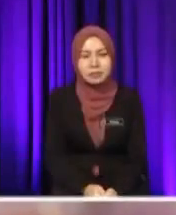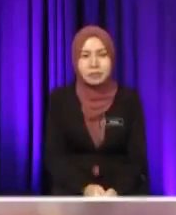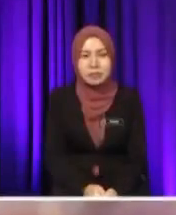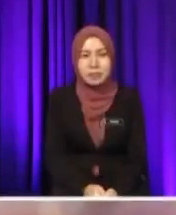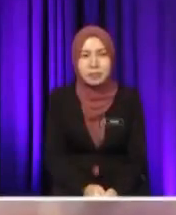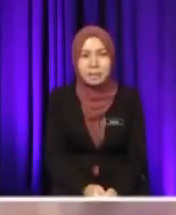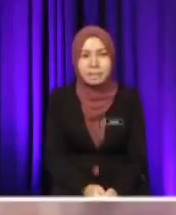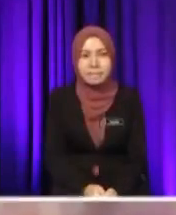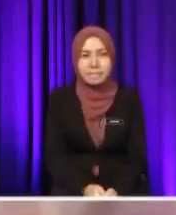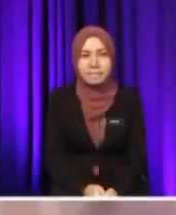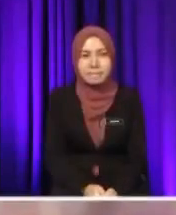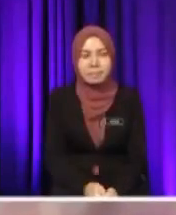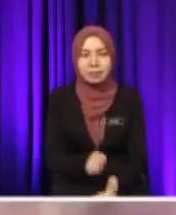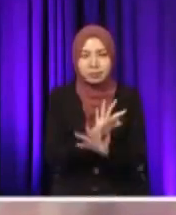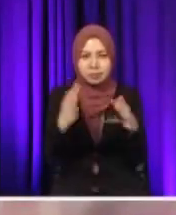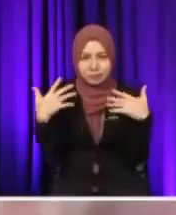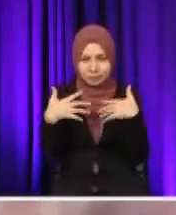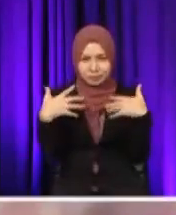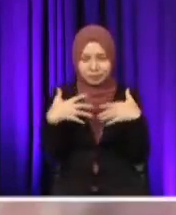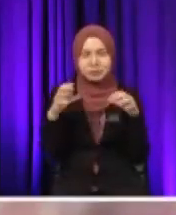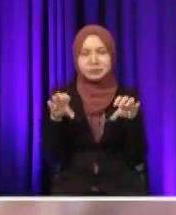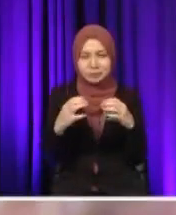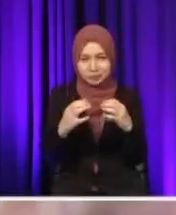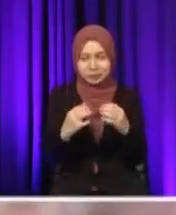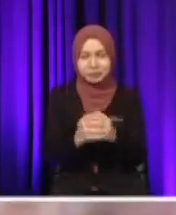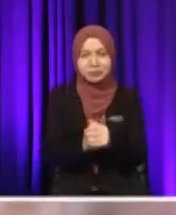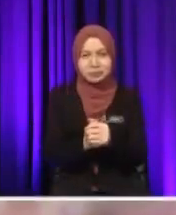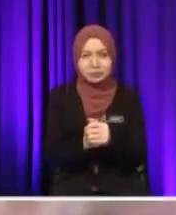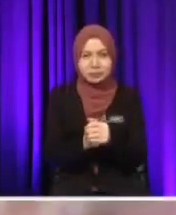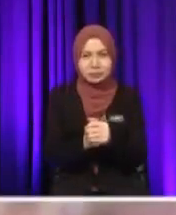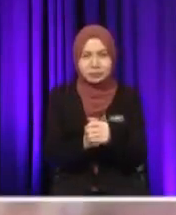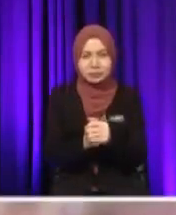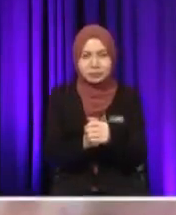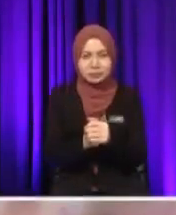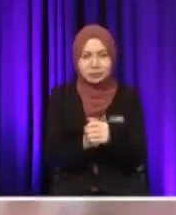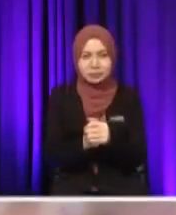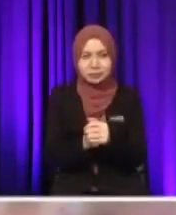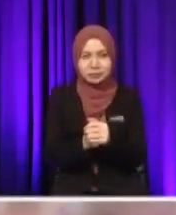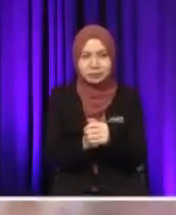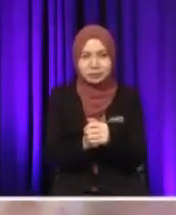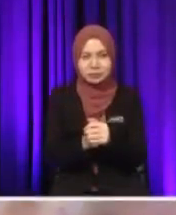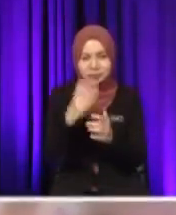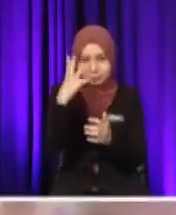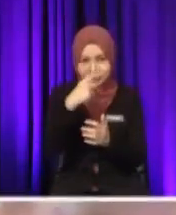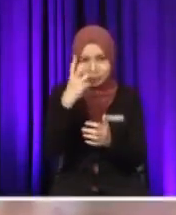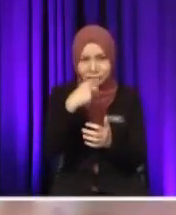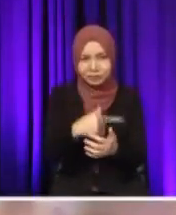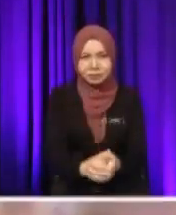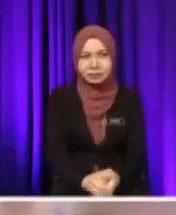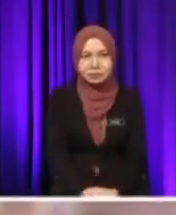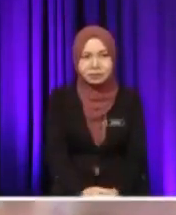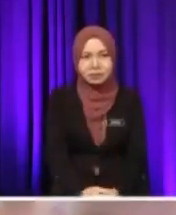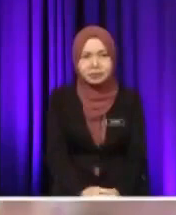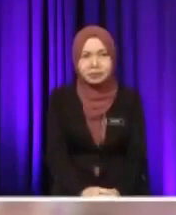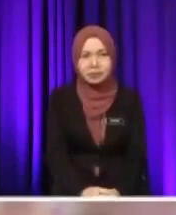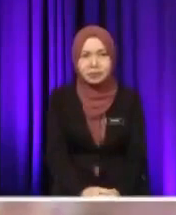Lagi. Jangan takut. Okey. Takut sekejap. Tak cantik nanti. Okey.